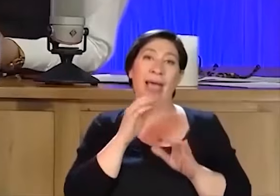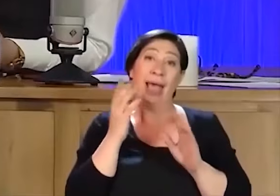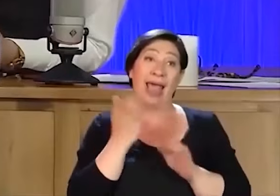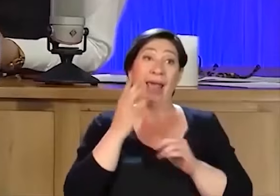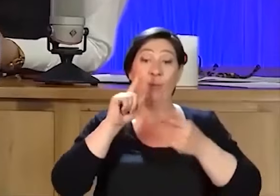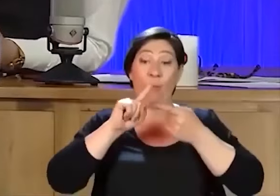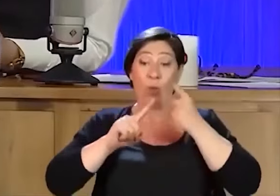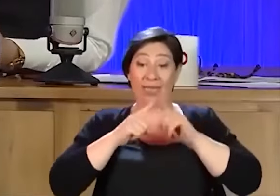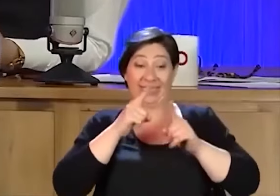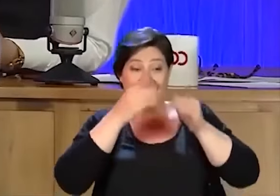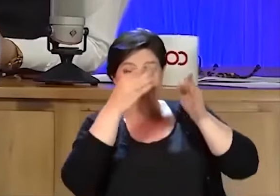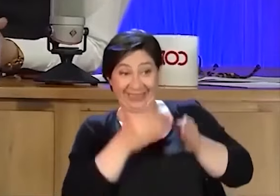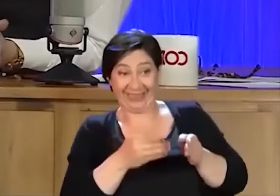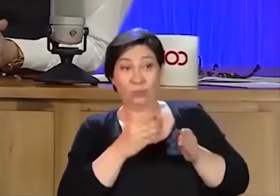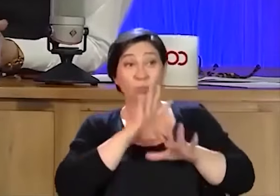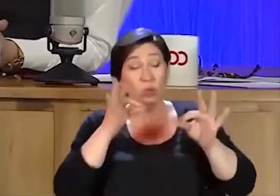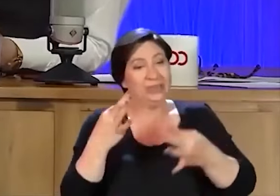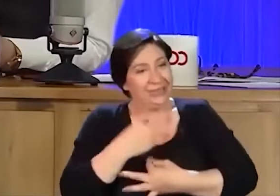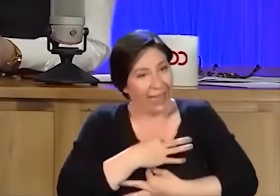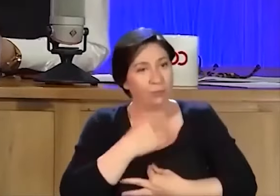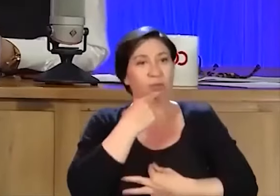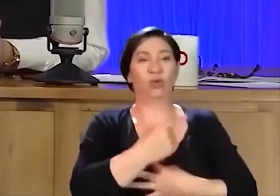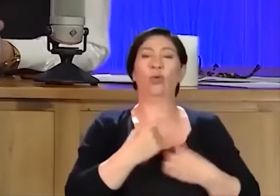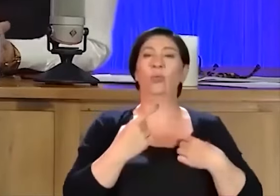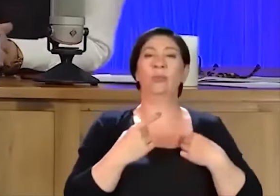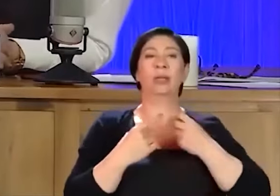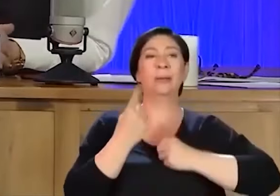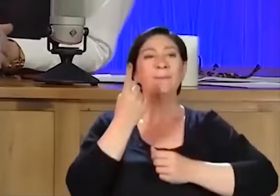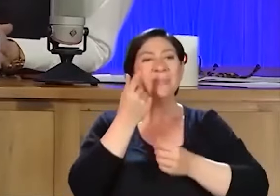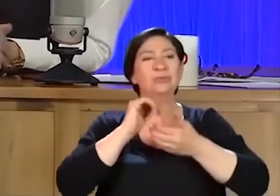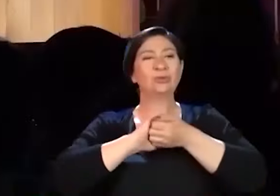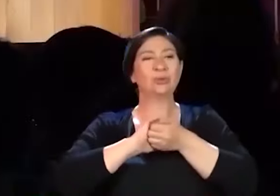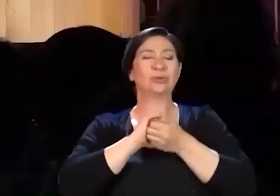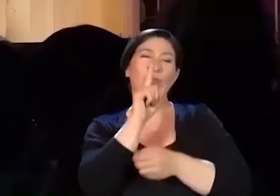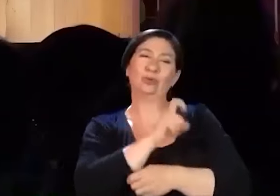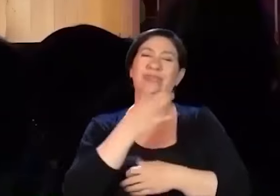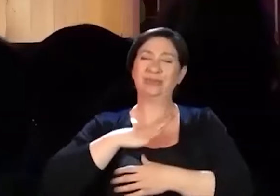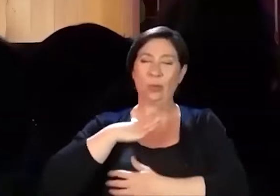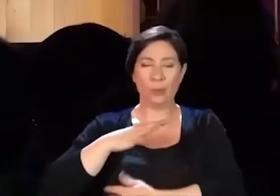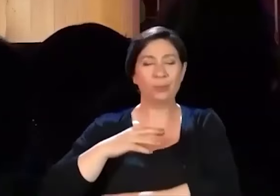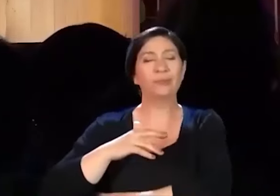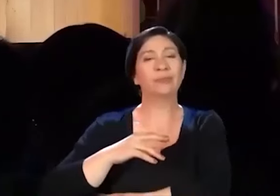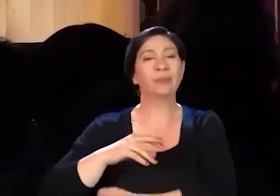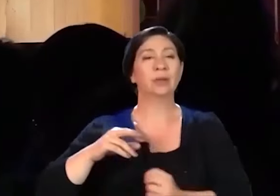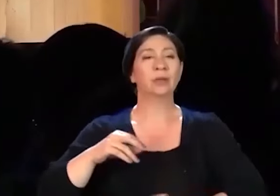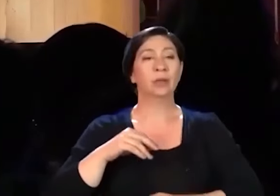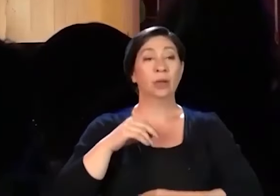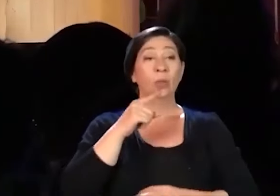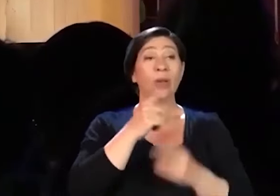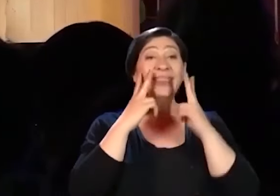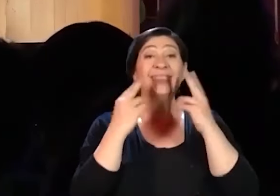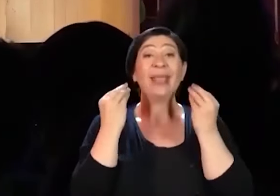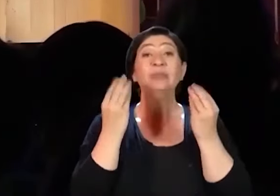ki siyasi kimliğinize bütün saygımla söylüyorum ama biraz da dostça şunu sormak istiyorum. Ya bu kadar